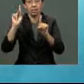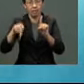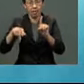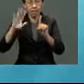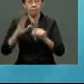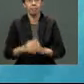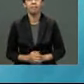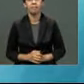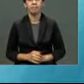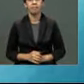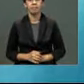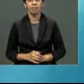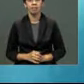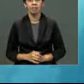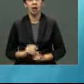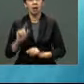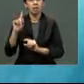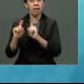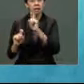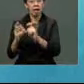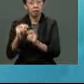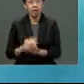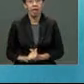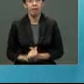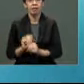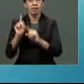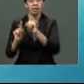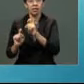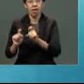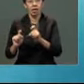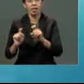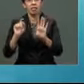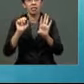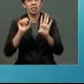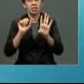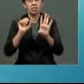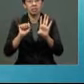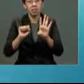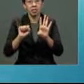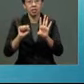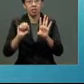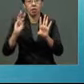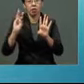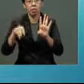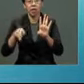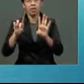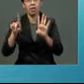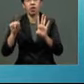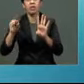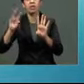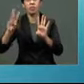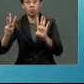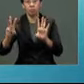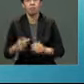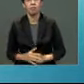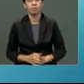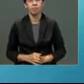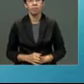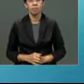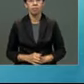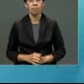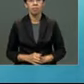าแล้วก็มีการเสียชีวิตที่400,000กับอีก 6,126 นะครับจ